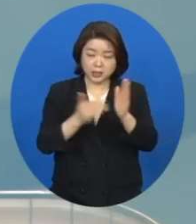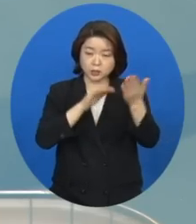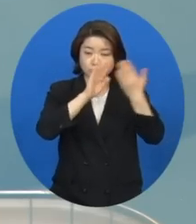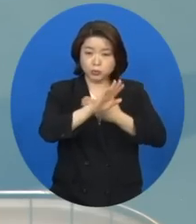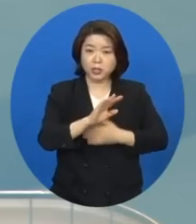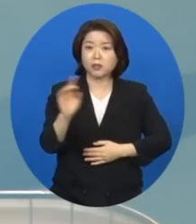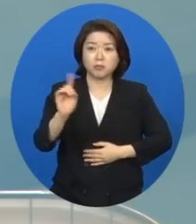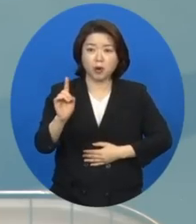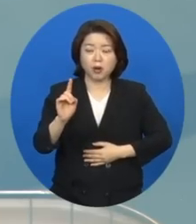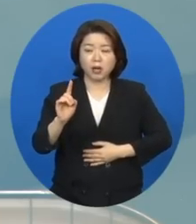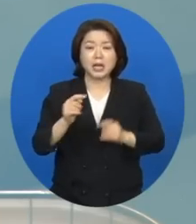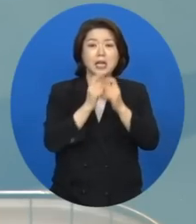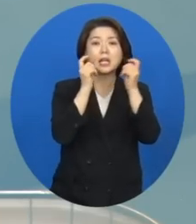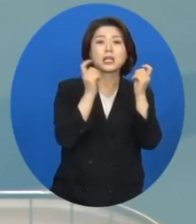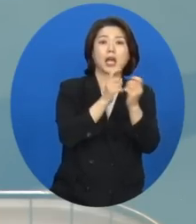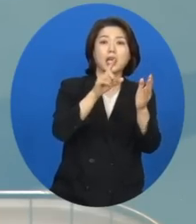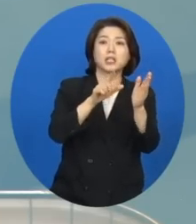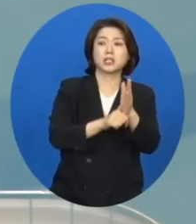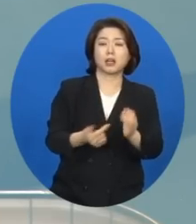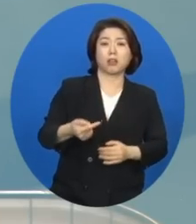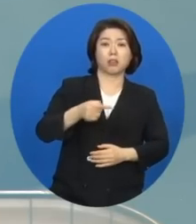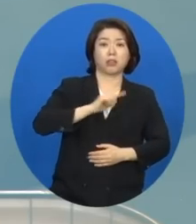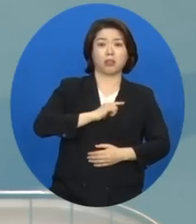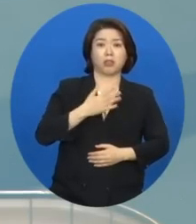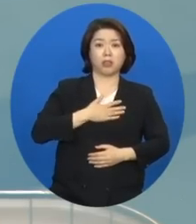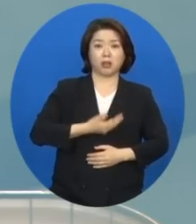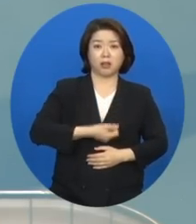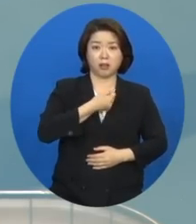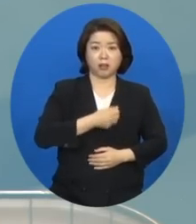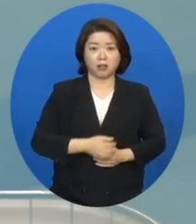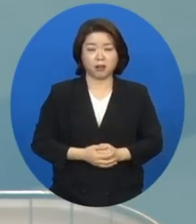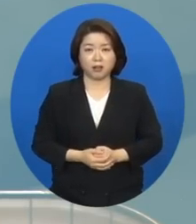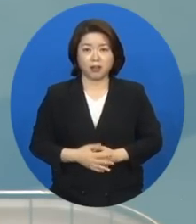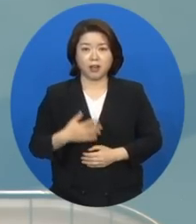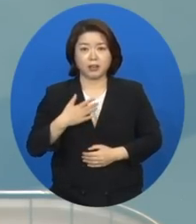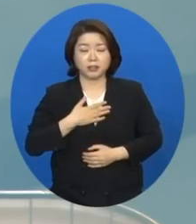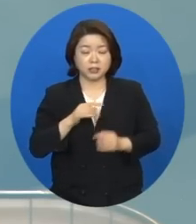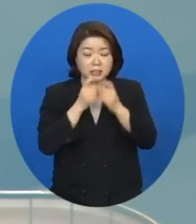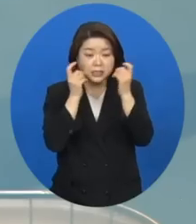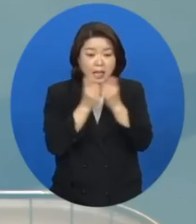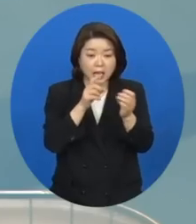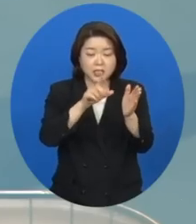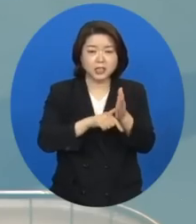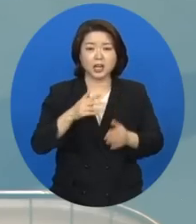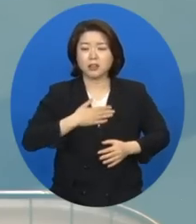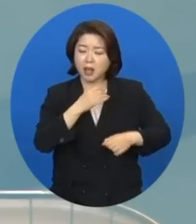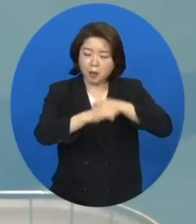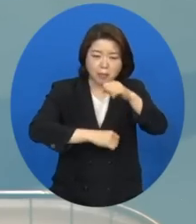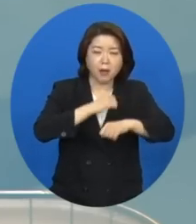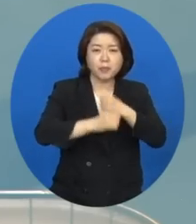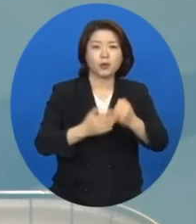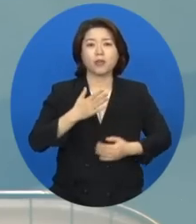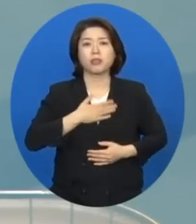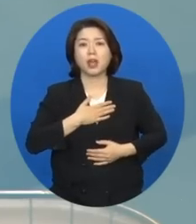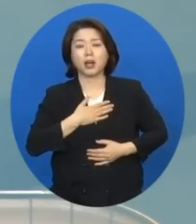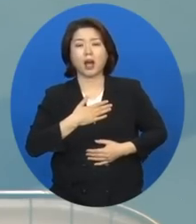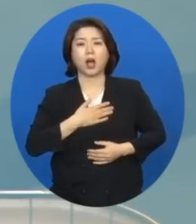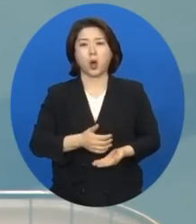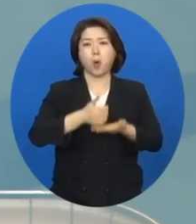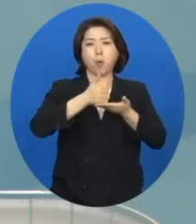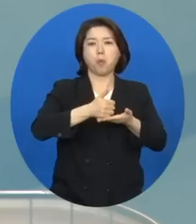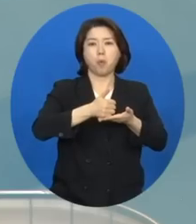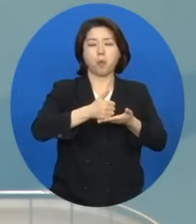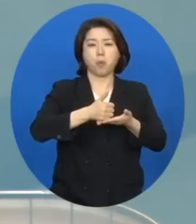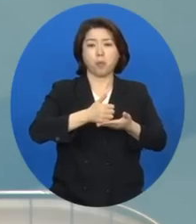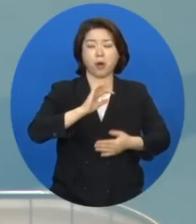거예요? 개인적인 시간으로 넘어오잖아요. 그 개인적인 시간에는 내 마음대로 하고 싶은 거예요. 내 마음대로 내가 왕으로